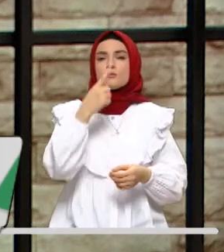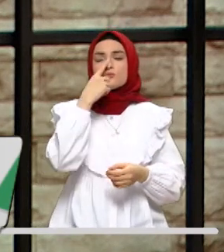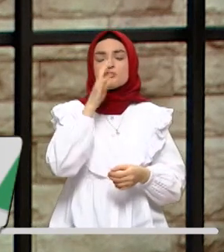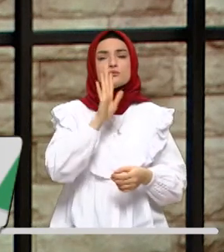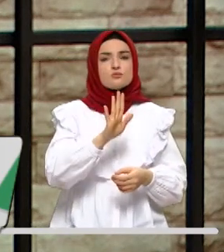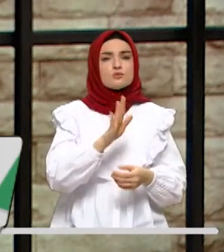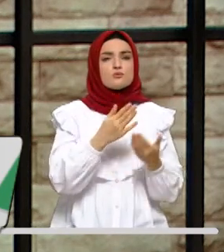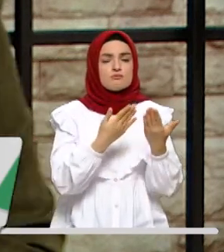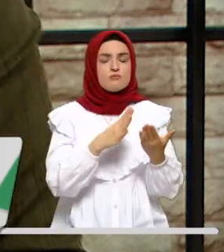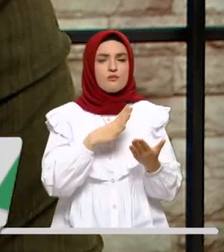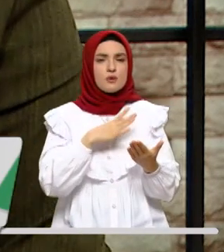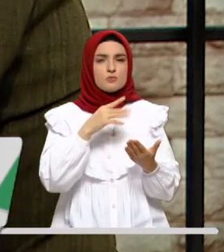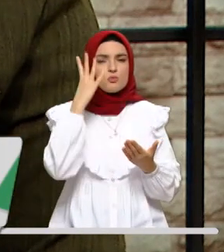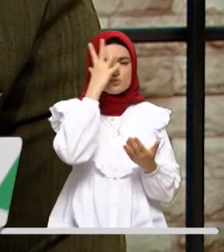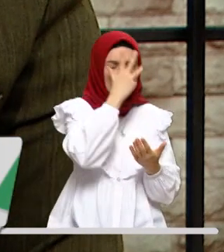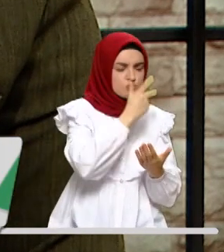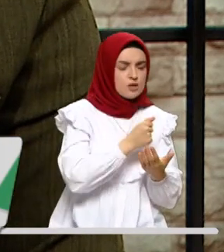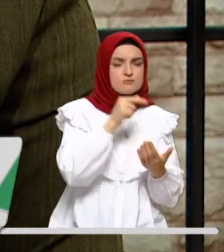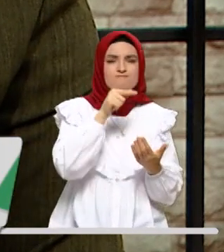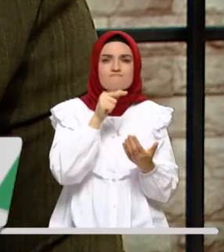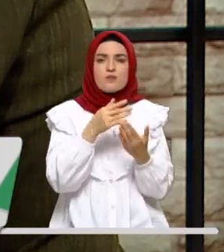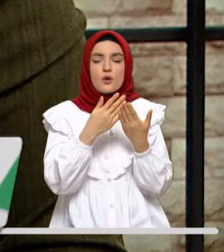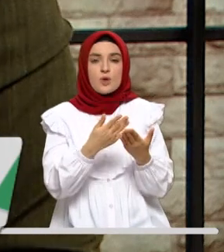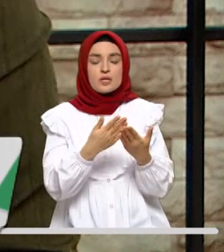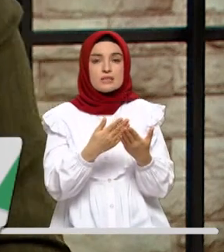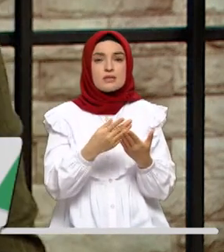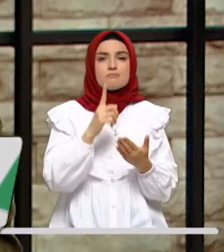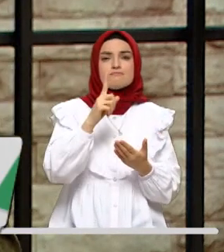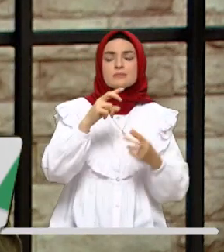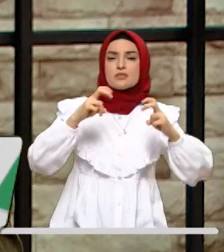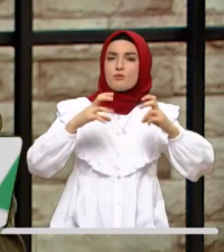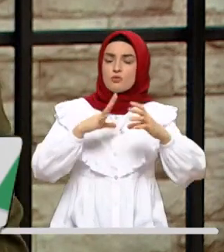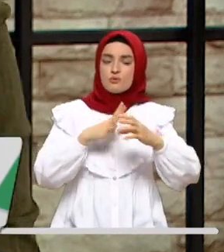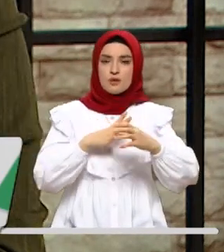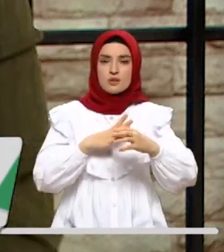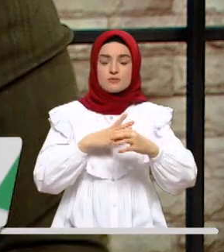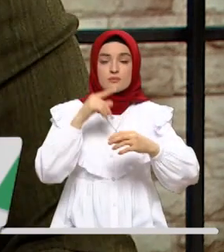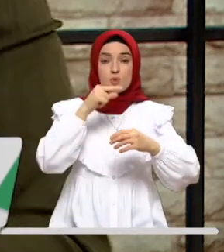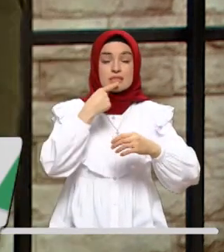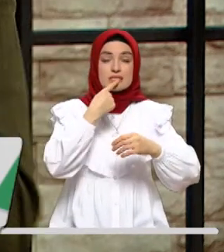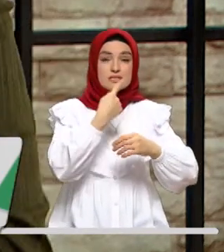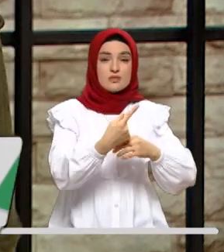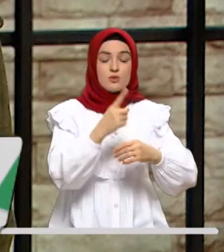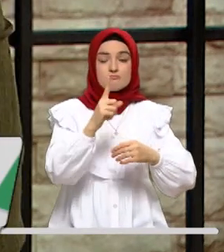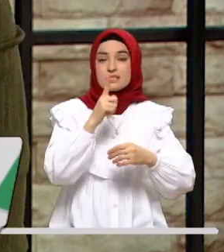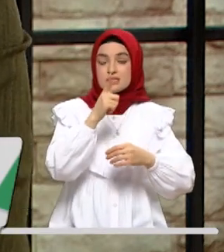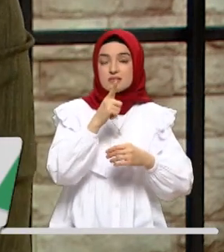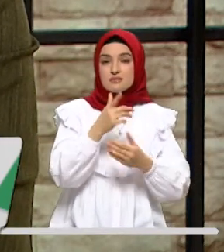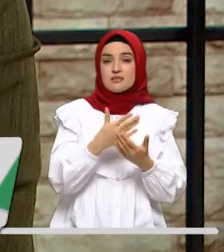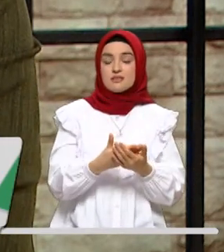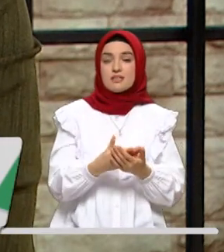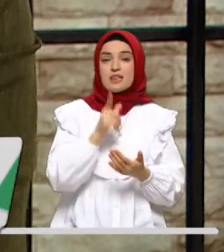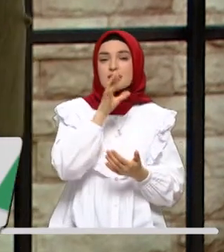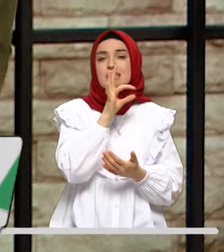gitmiştir, utanmıştır. Mehmet Akif'in isabet ettiremediği tek bir konu vardır biliyor musunuz? O diyordu ki bir şiirinde,